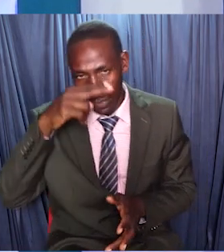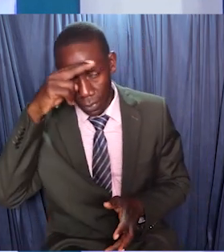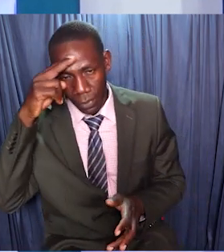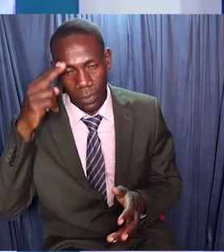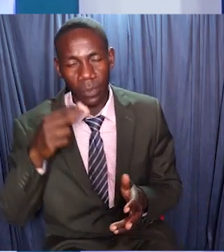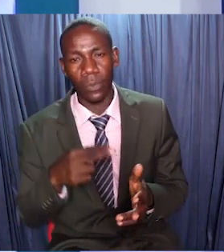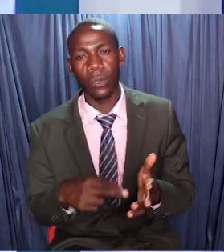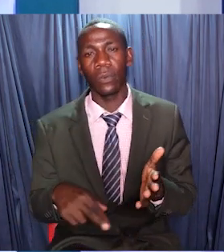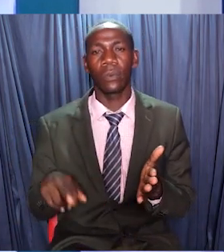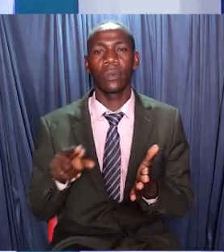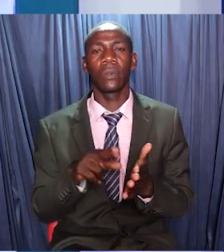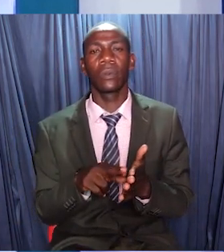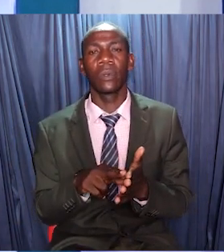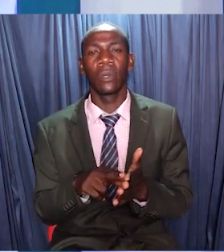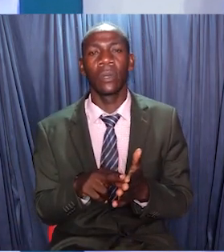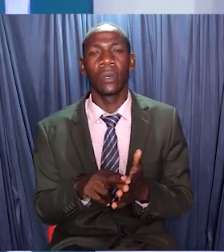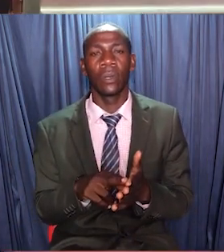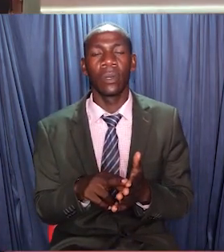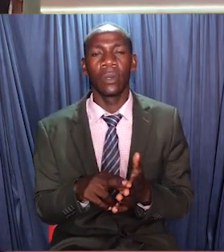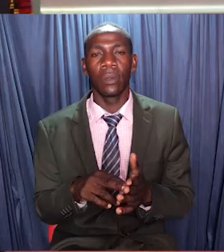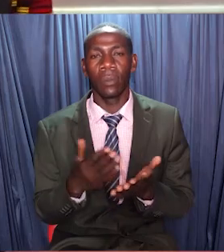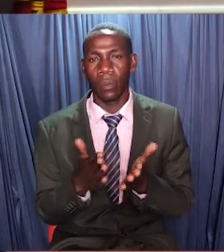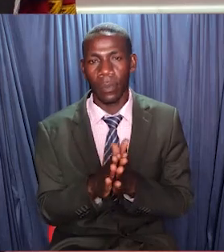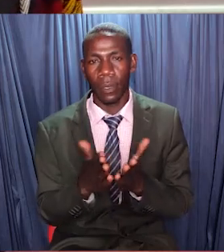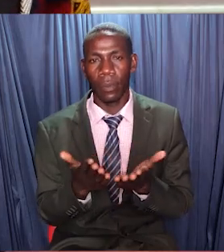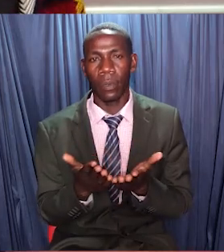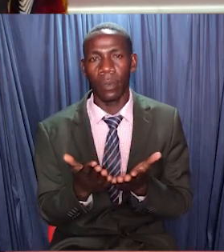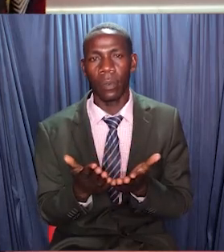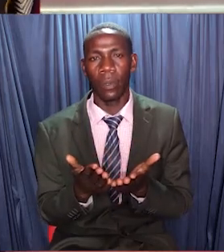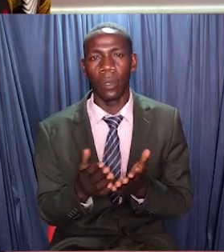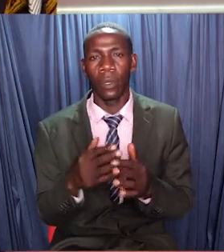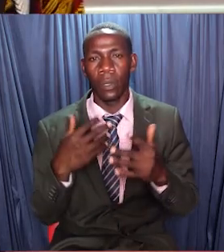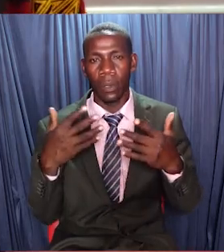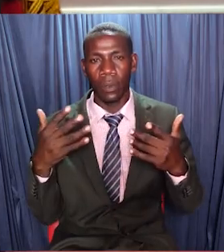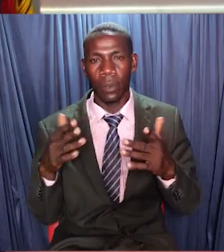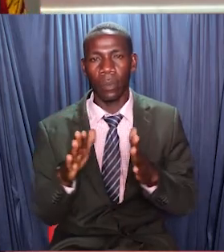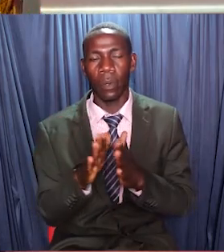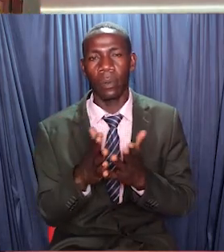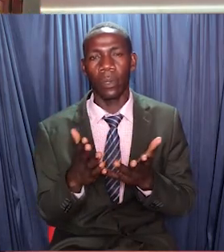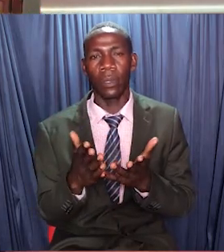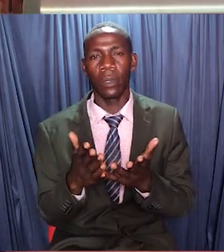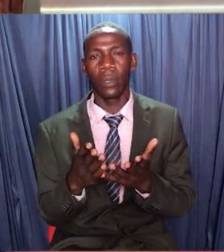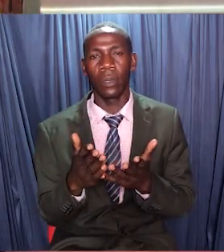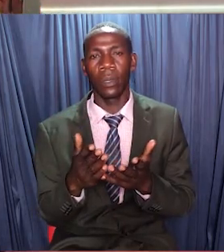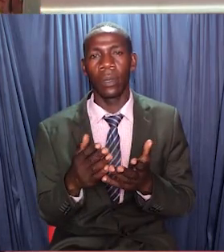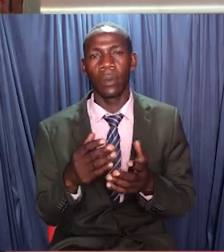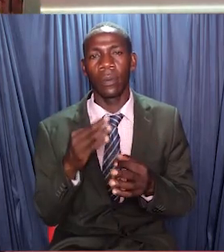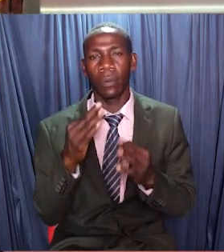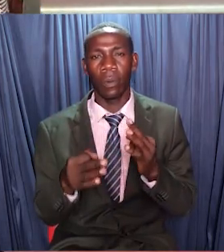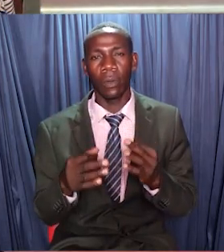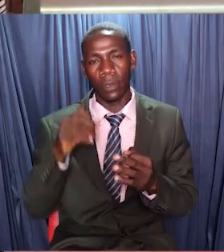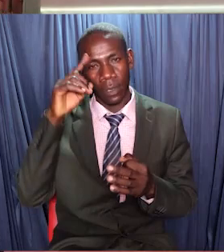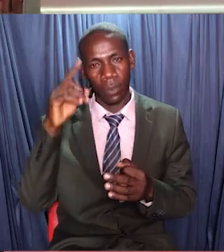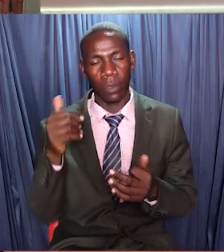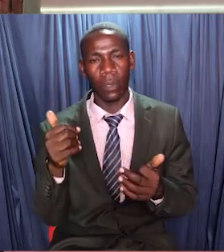kurudiwa. It's because of hii being reproved. Ya Bibilia. Hii ni lugha ya Bibilia. This is a biblical language. Lakini hiyo ili uelewe vizuri. But